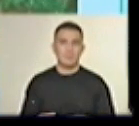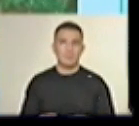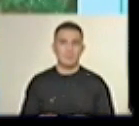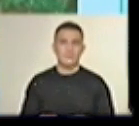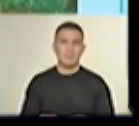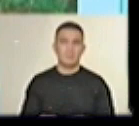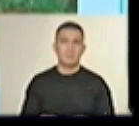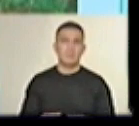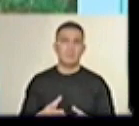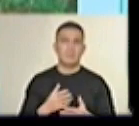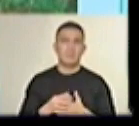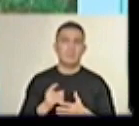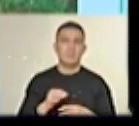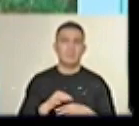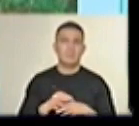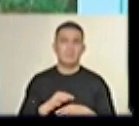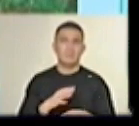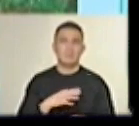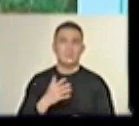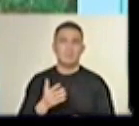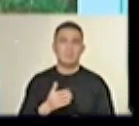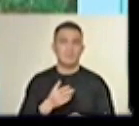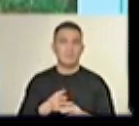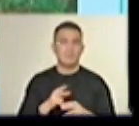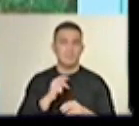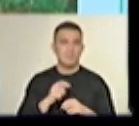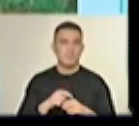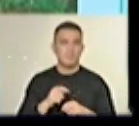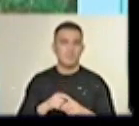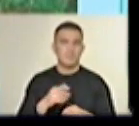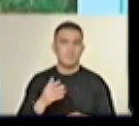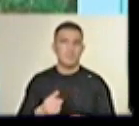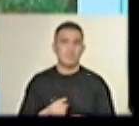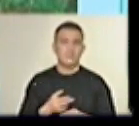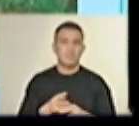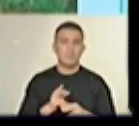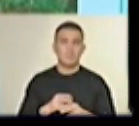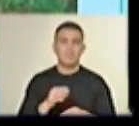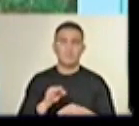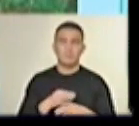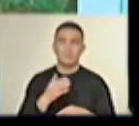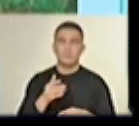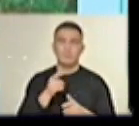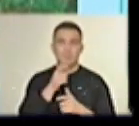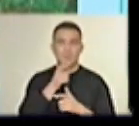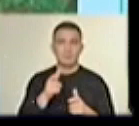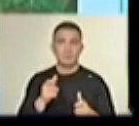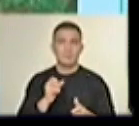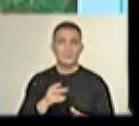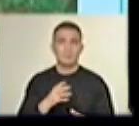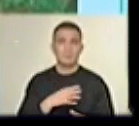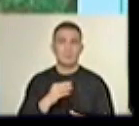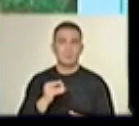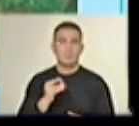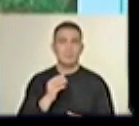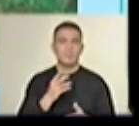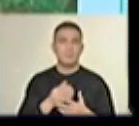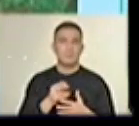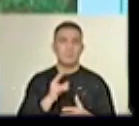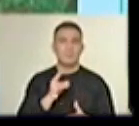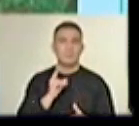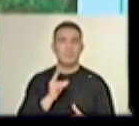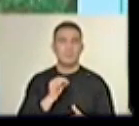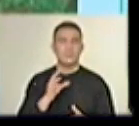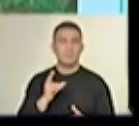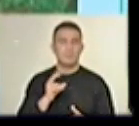На что окликался Журка? Как жена кричала ему? Жур-жур, кис-кис,